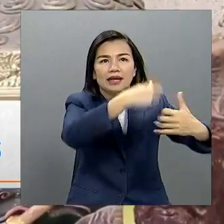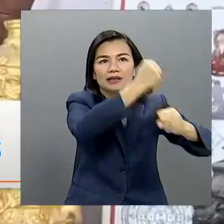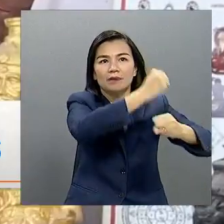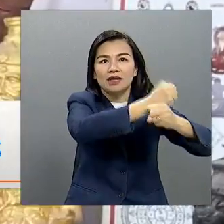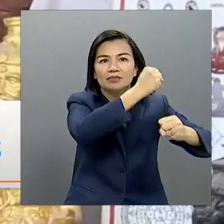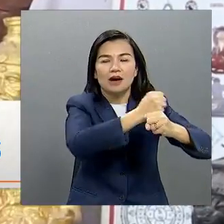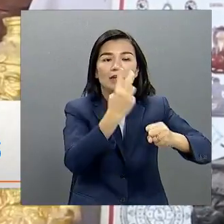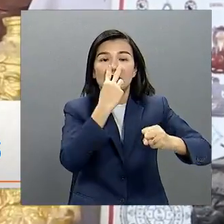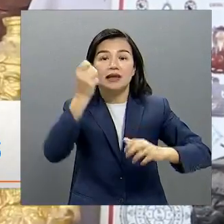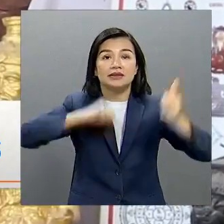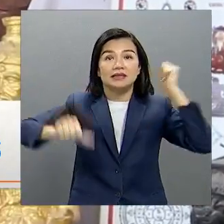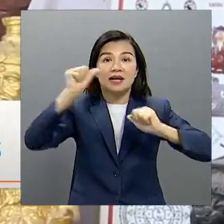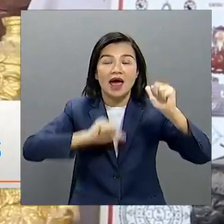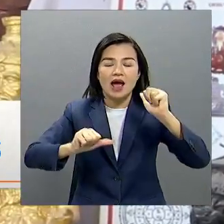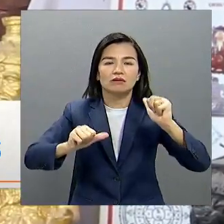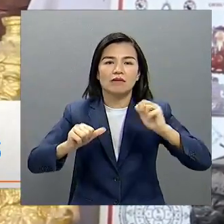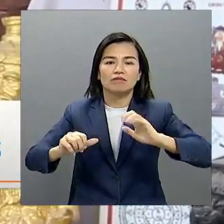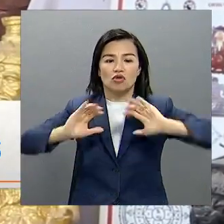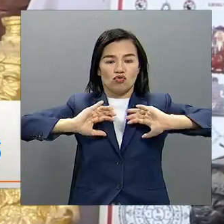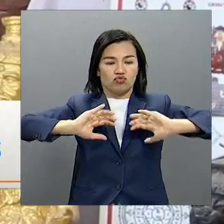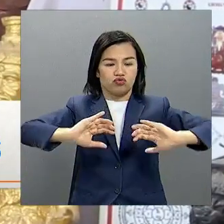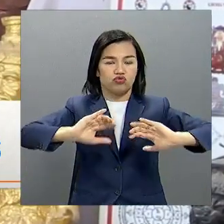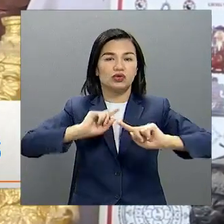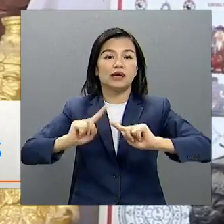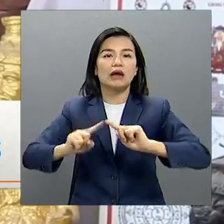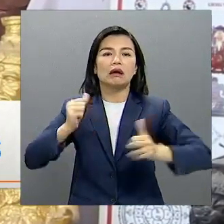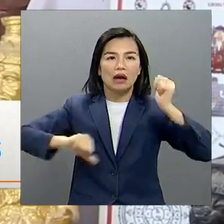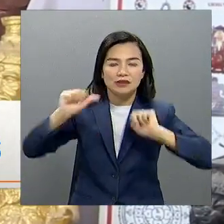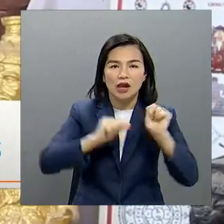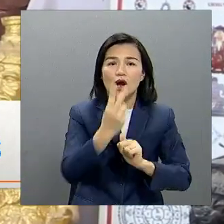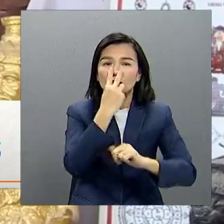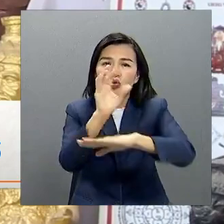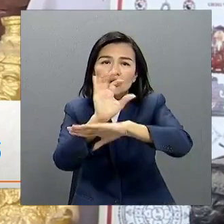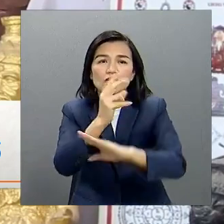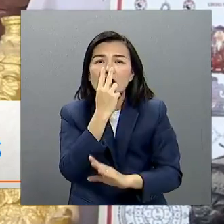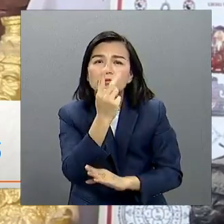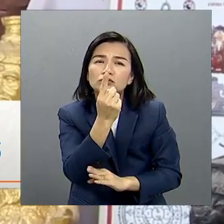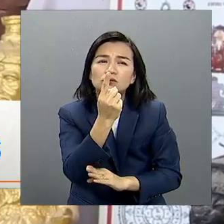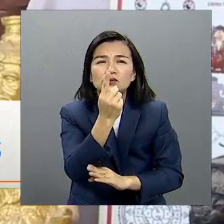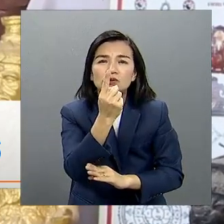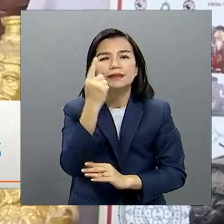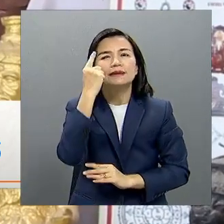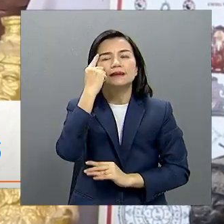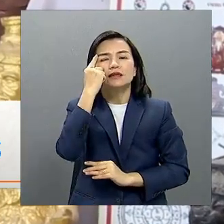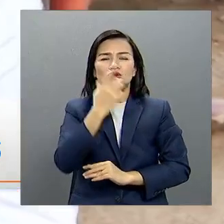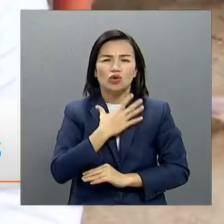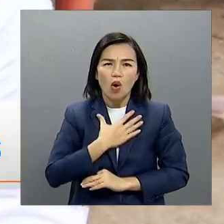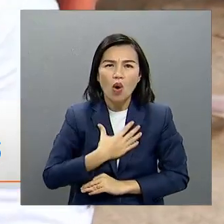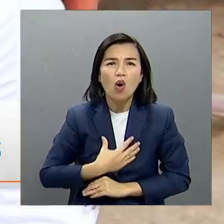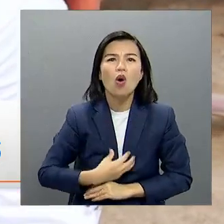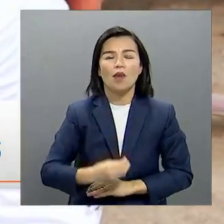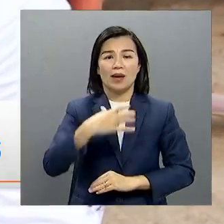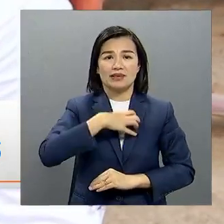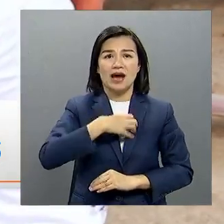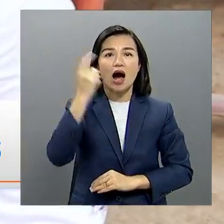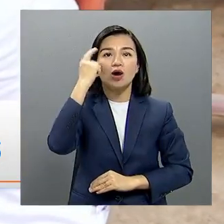ลิมพระเกียรติมานานแล้วแล้วก็ติดตามโทรทัศน์อยู่บ่อยครั้งครับก็เกิดความชื่นชอบแล้วก็อยากที่จะรู้ว่าท